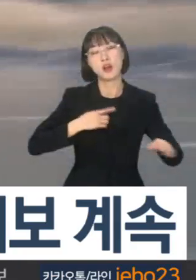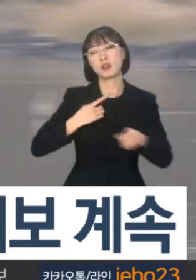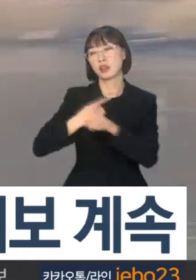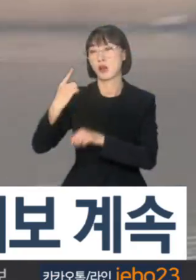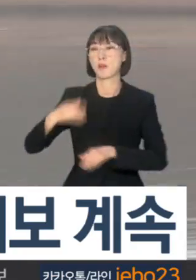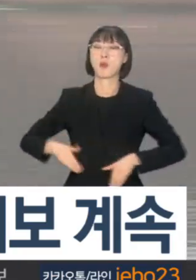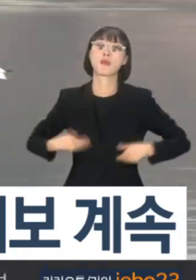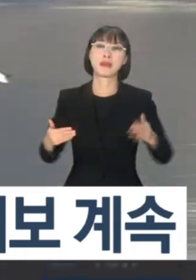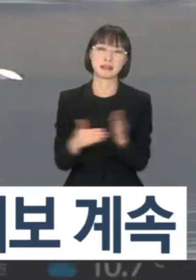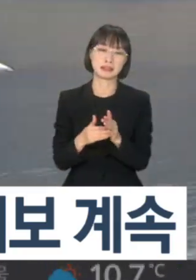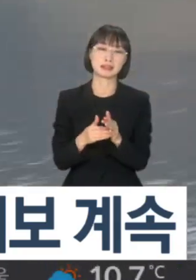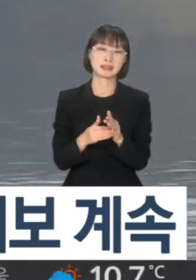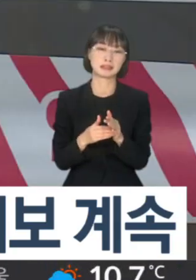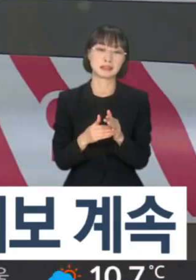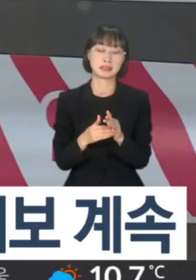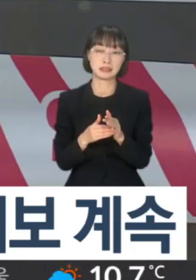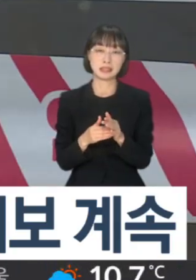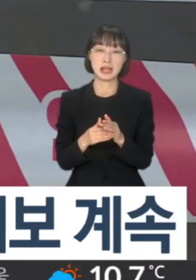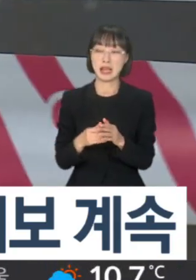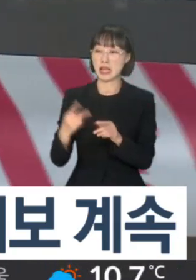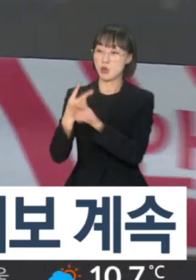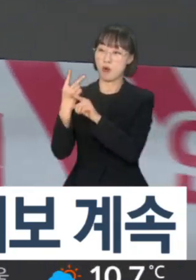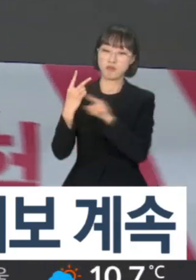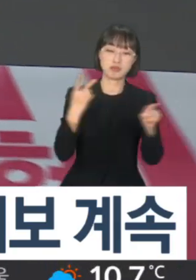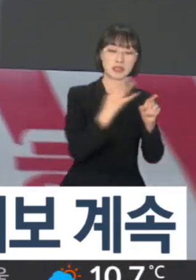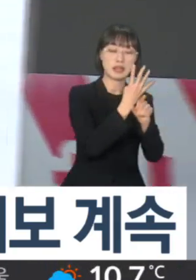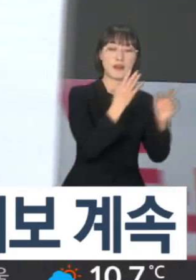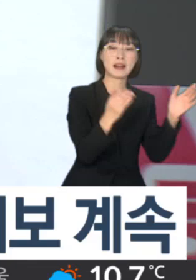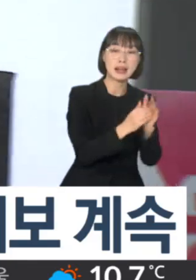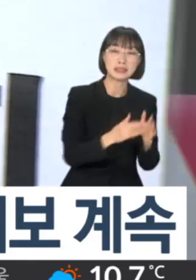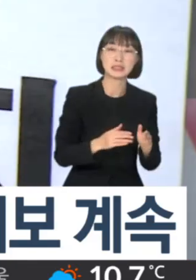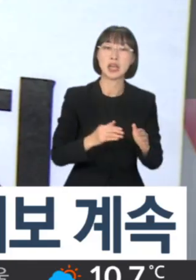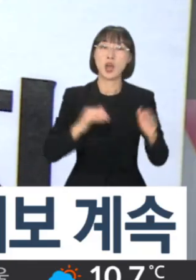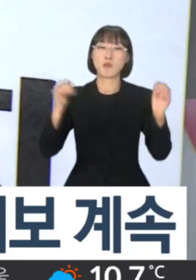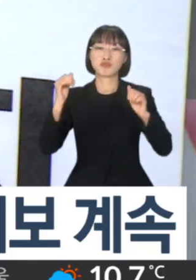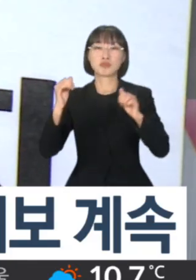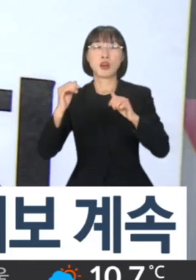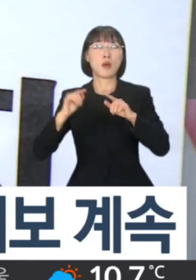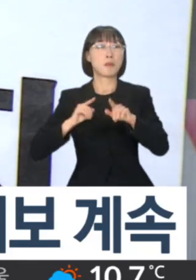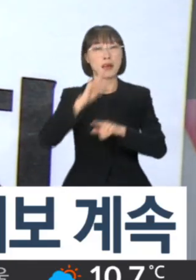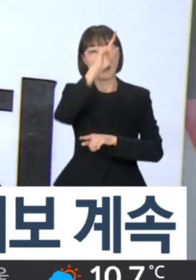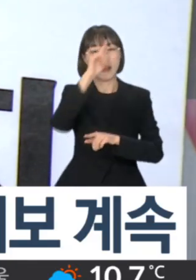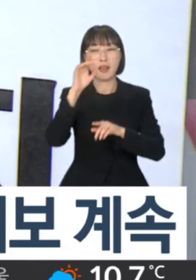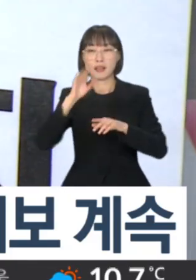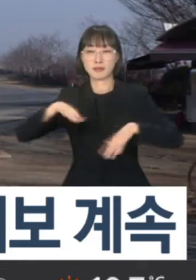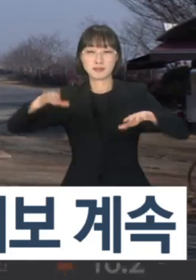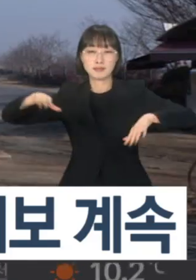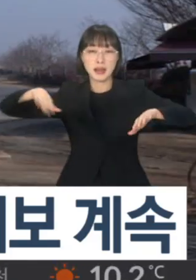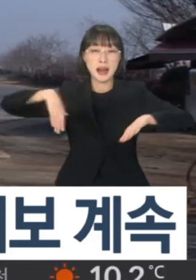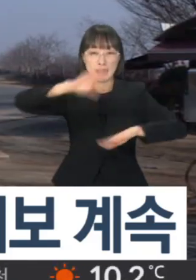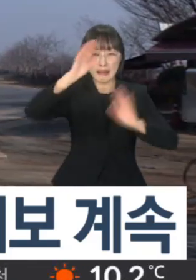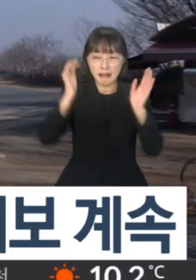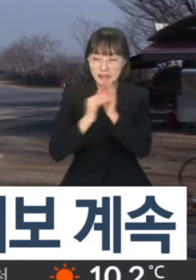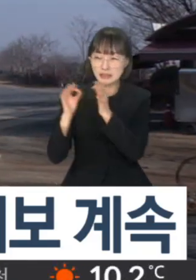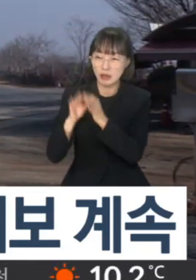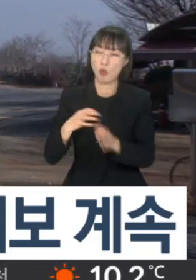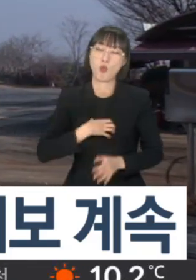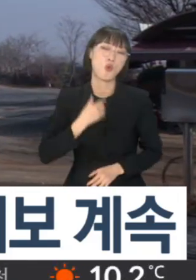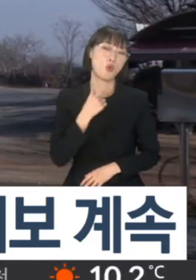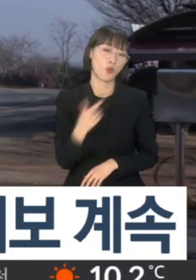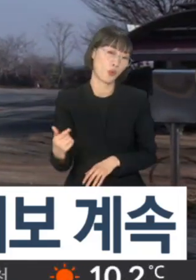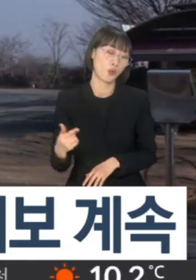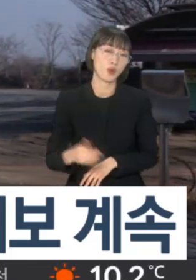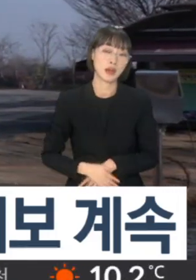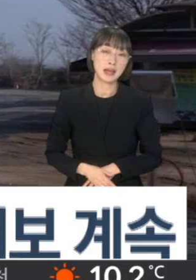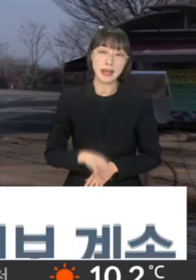철세 월동 기간 2월부터 4월까지 이어지는 북상하지 방심할 수 없는 겁니다 방역 당국은 고병원성 AI